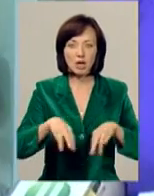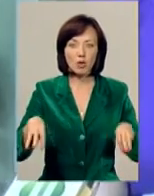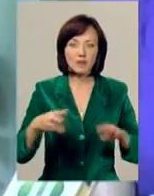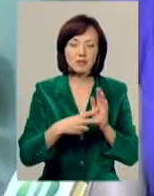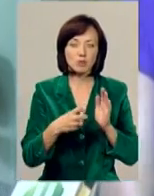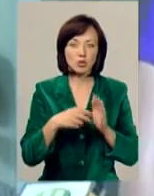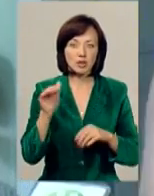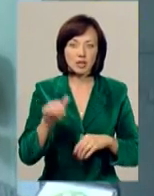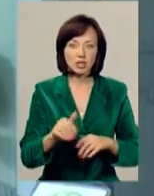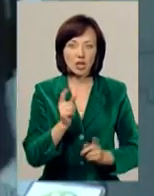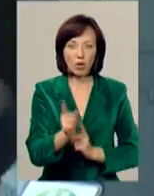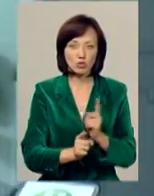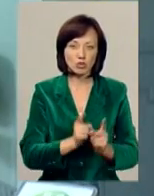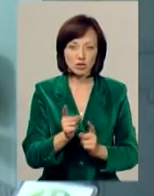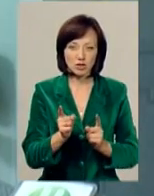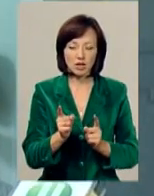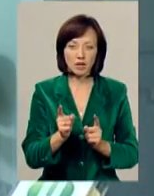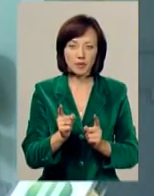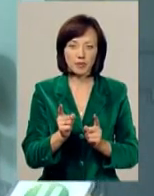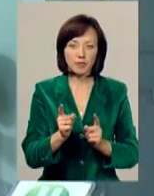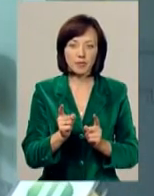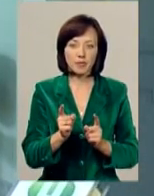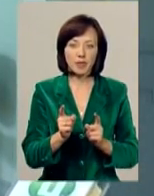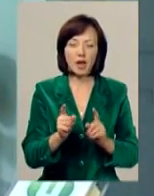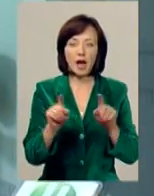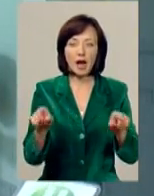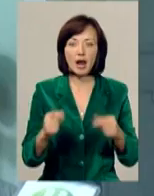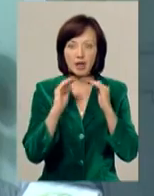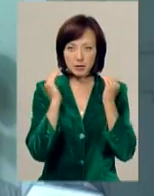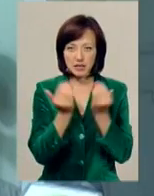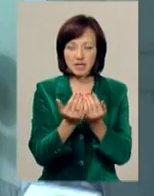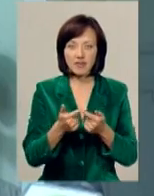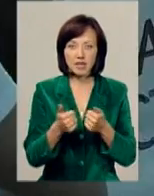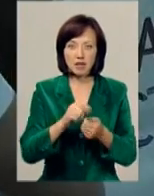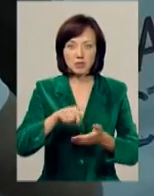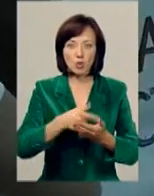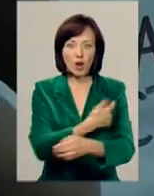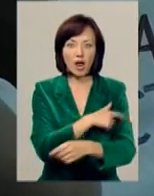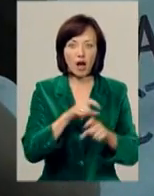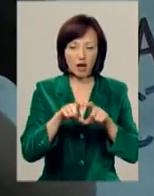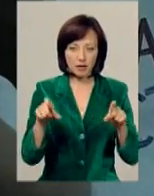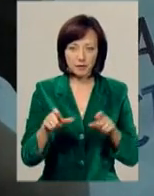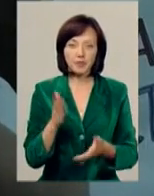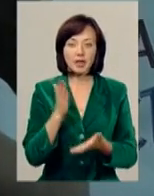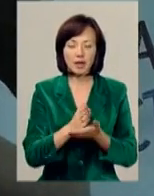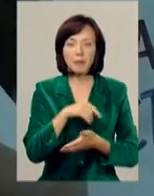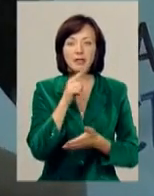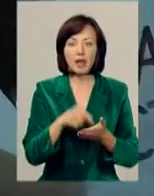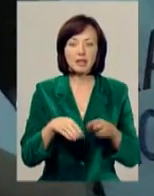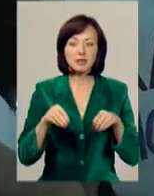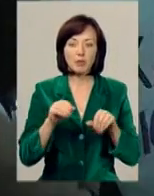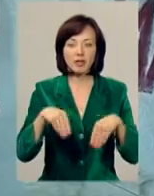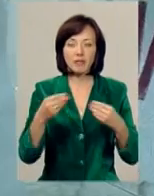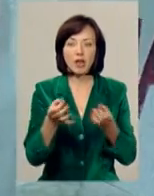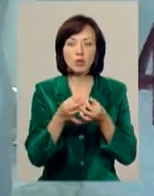проект реконструкції розширення реанімаційного відділення міської лікарні Не обійшлось без питань земельних йдеться про